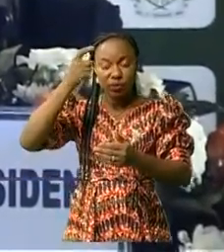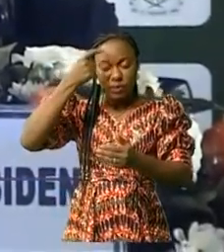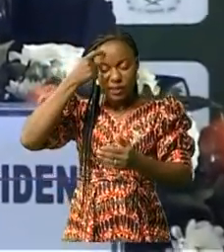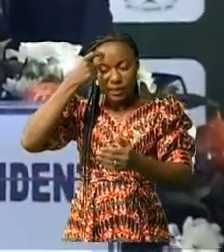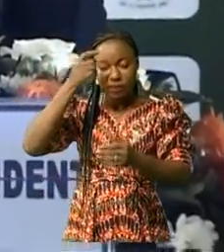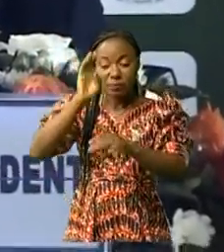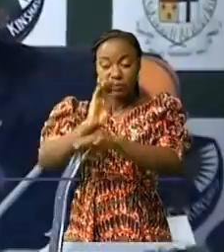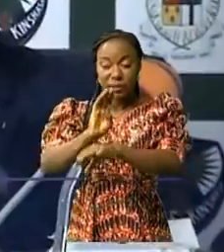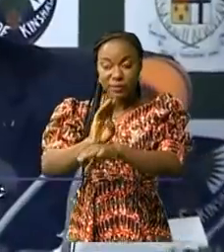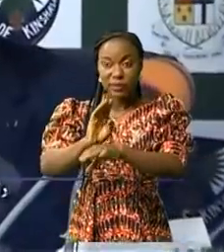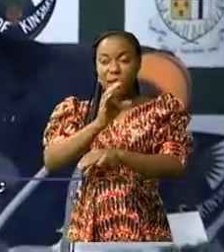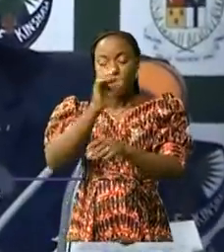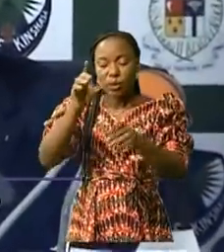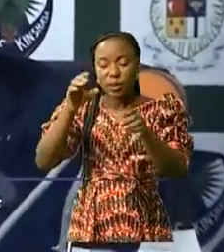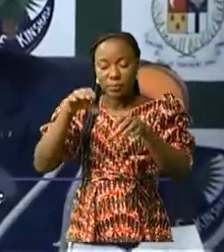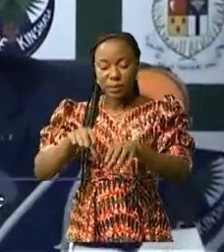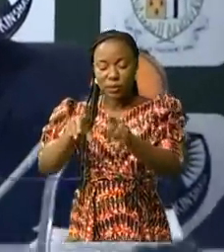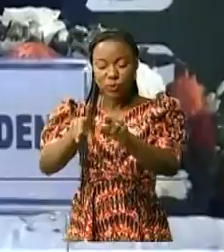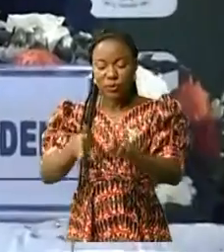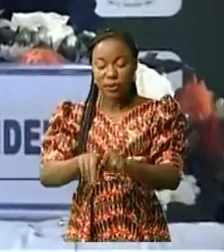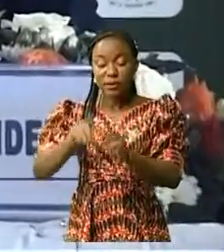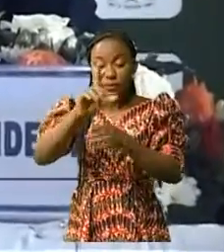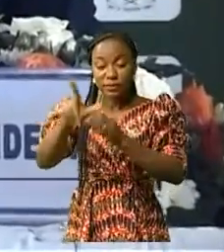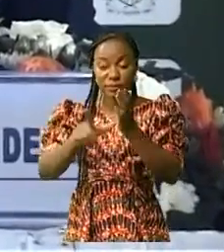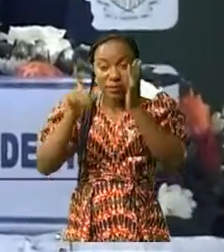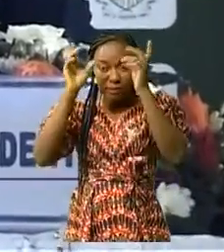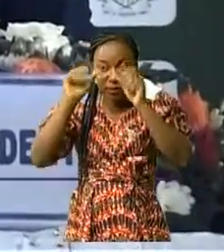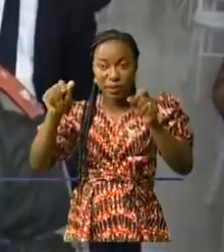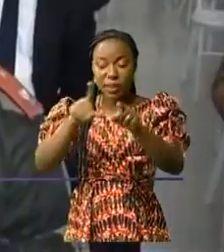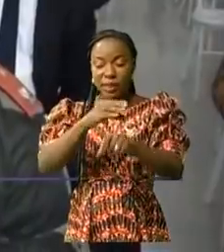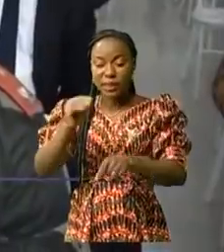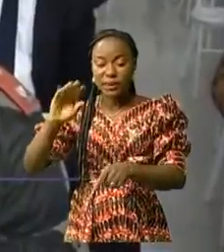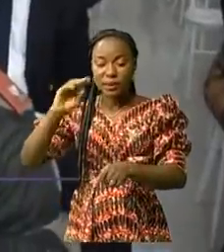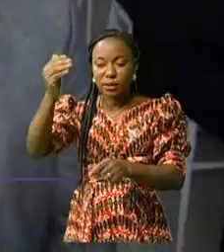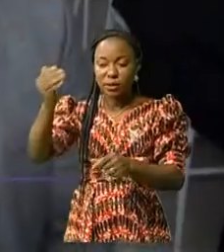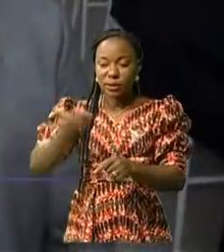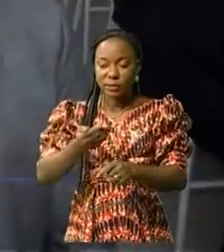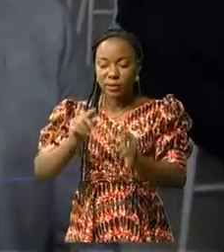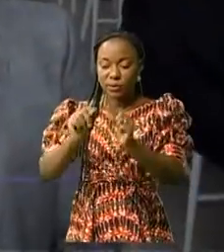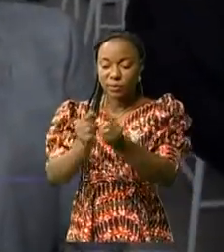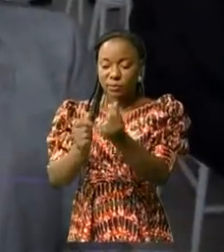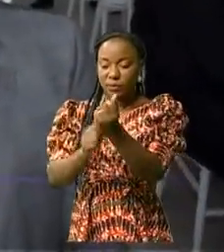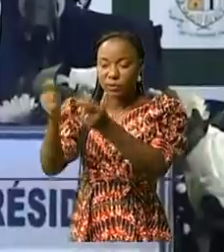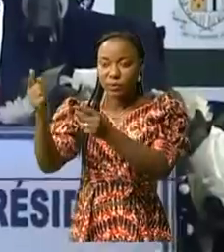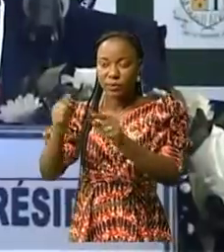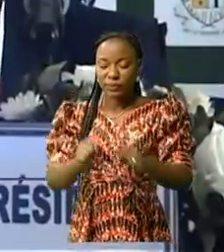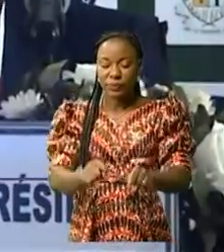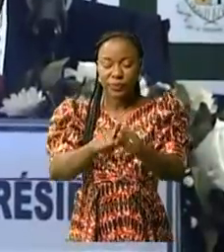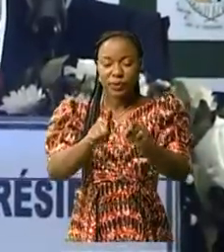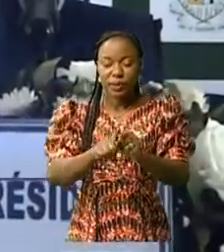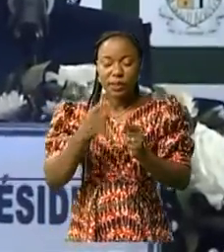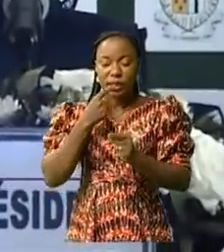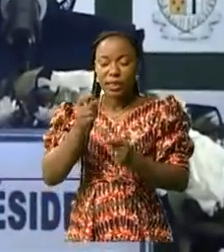dieudonné bantsimba vice-président de la coupe escaut et sa délégation avant d'exprimer ses hommages depuis différents aux deux chefs